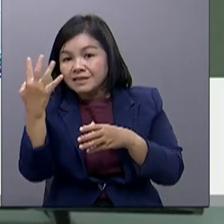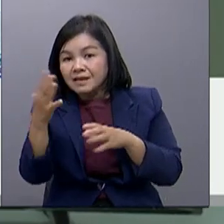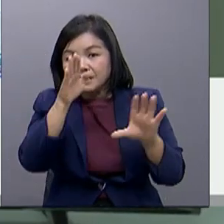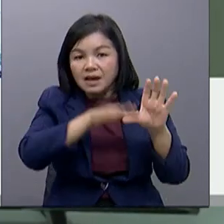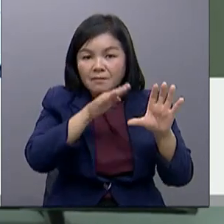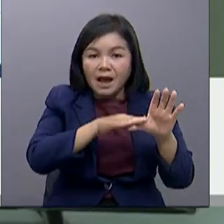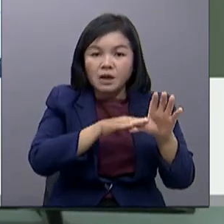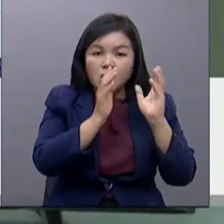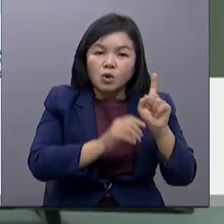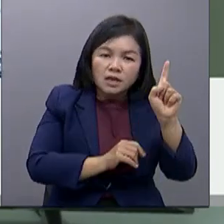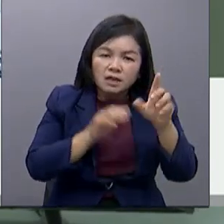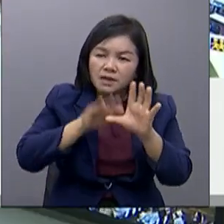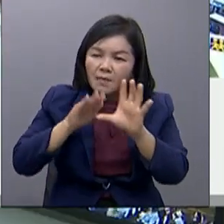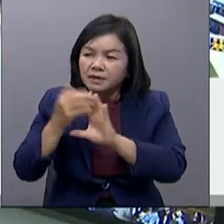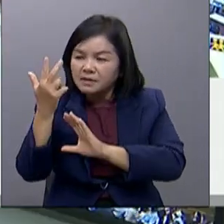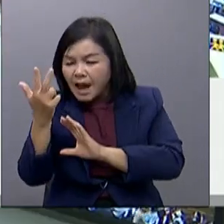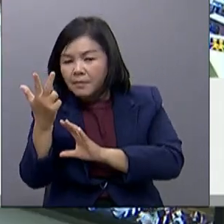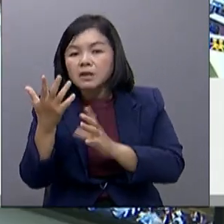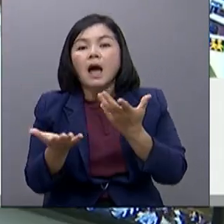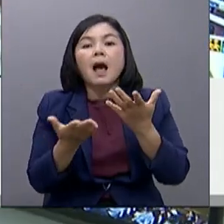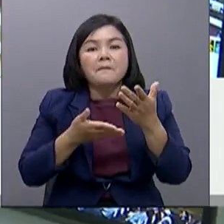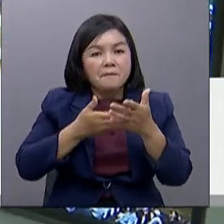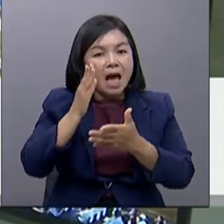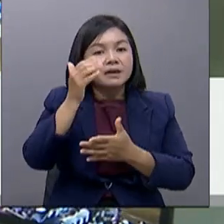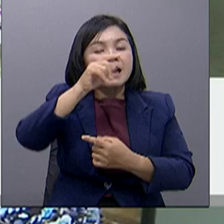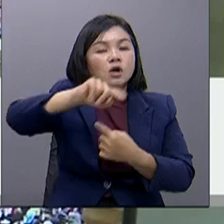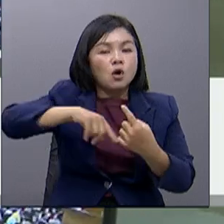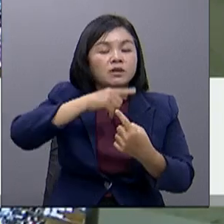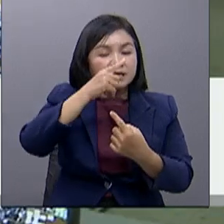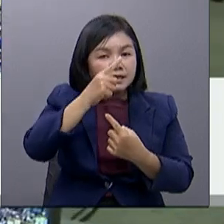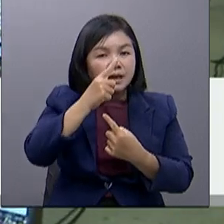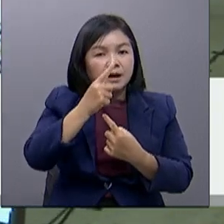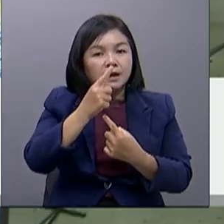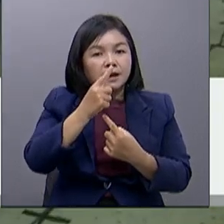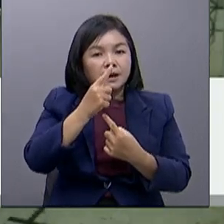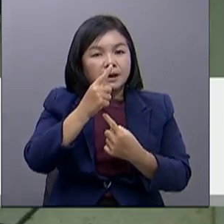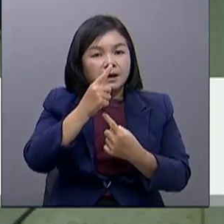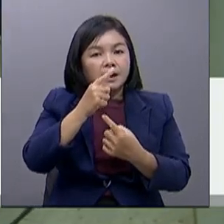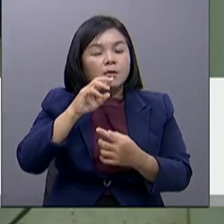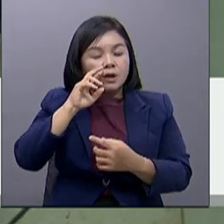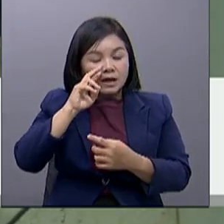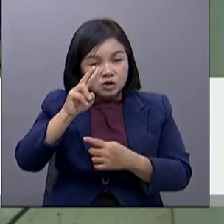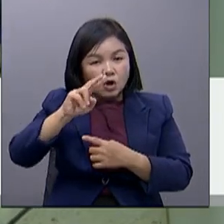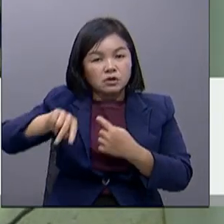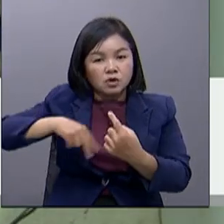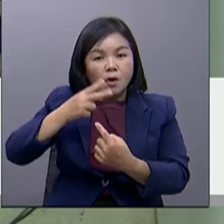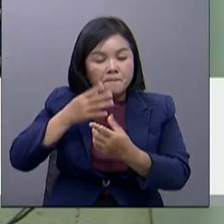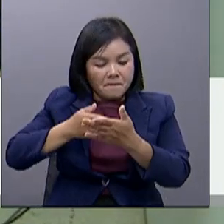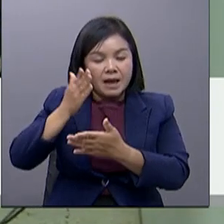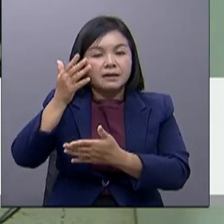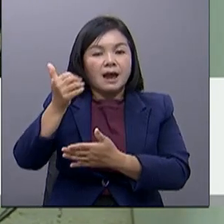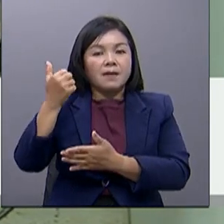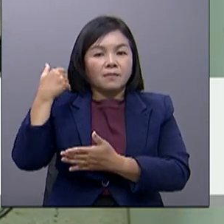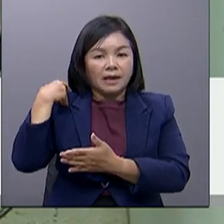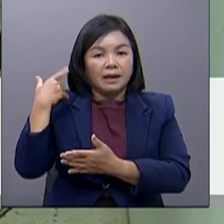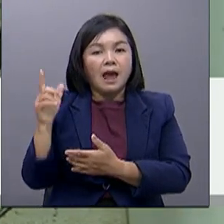1-3คนทำให้มีสิทธิ์เข้ารอบเลือกในเข้าเข้ารอบเลือกรอบ 2ในช่วงบ่ายนี้ทันทีค่ะขณะ